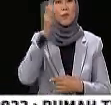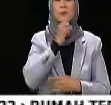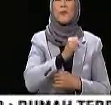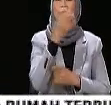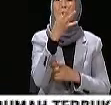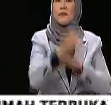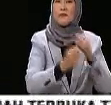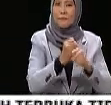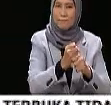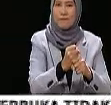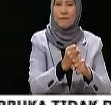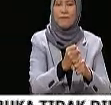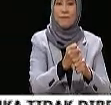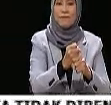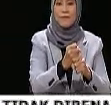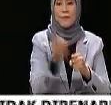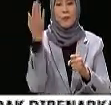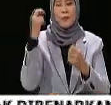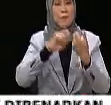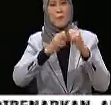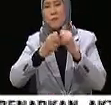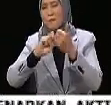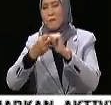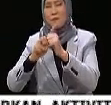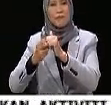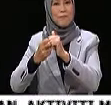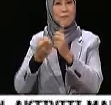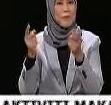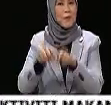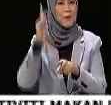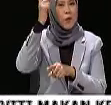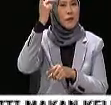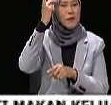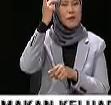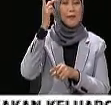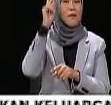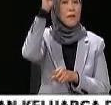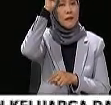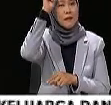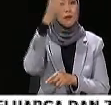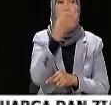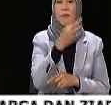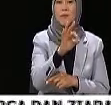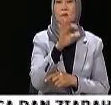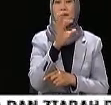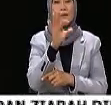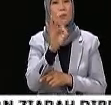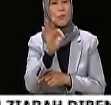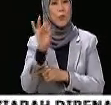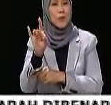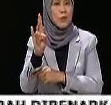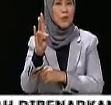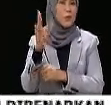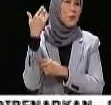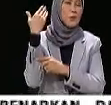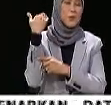pada tahun ketika berlaku krisis politik politik Kelantan Teleponlah 1700s dan baca Suaka bahwa tanpa